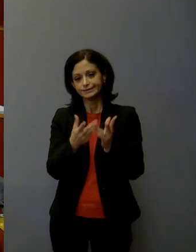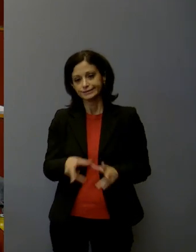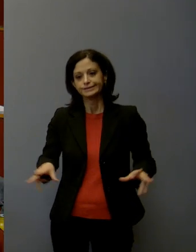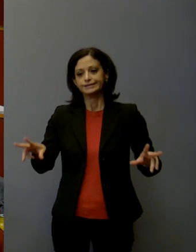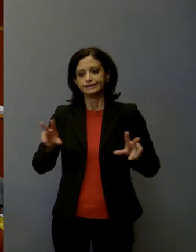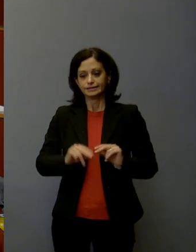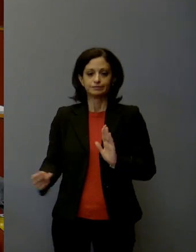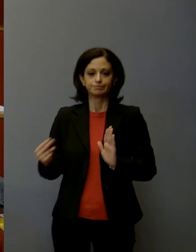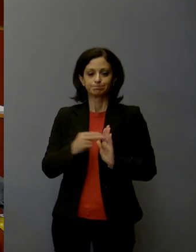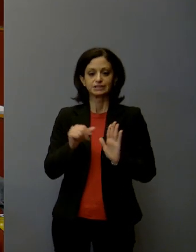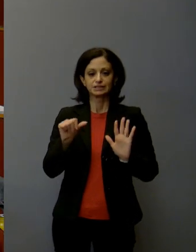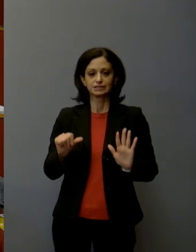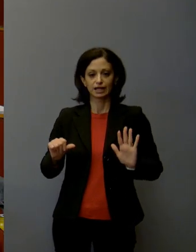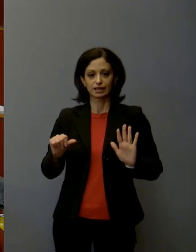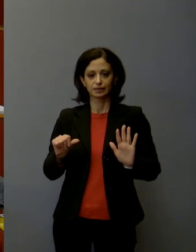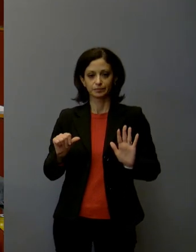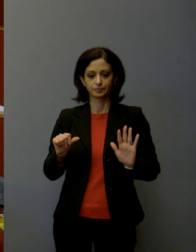all'articolo 6